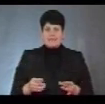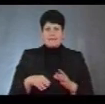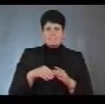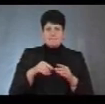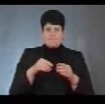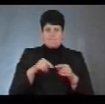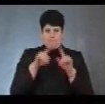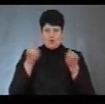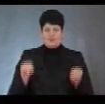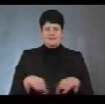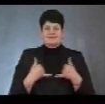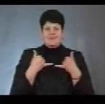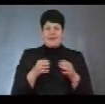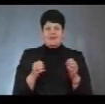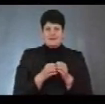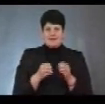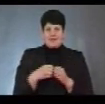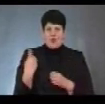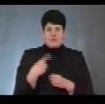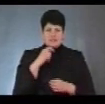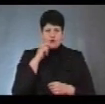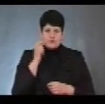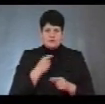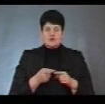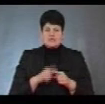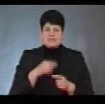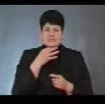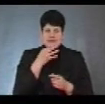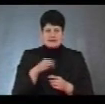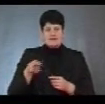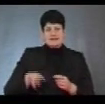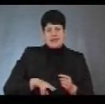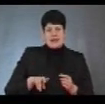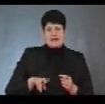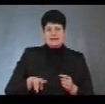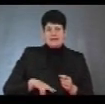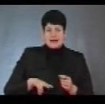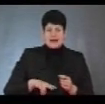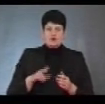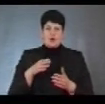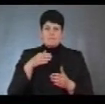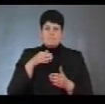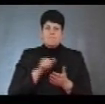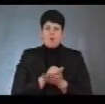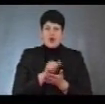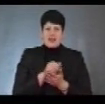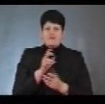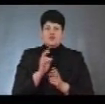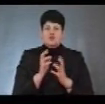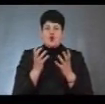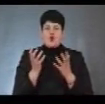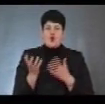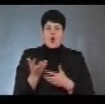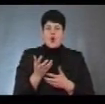України для 10 областей країни. Про це сказав директор поліграфічного комбінату «Україна» Юрій Онищенко. Їх уже доправили до